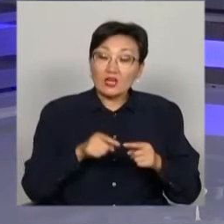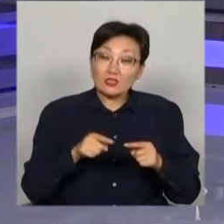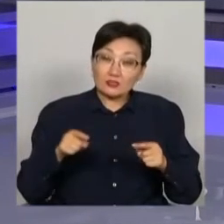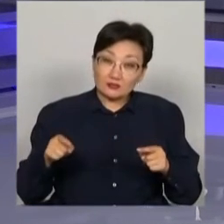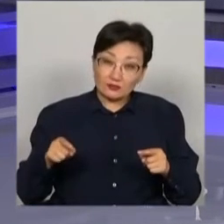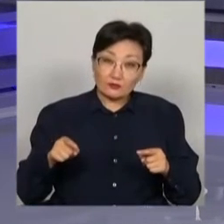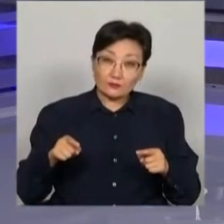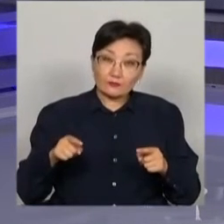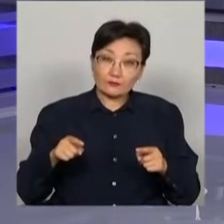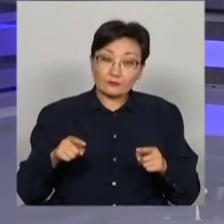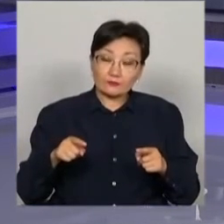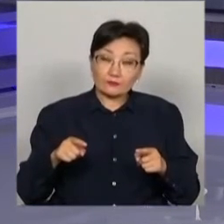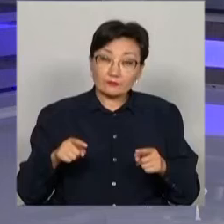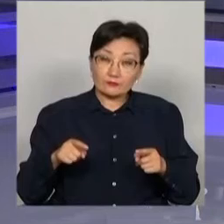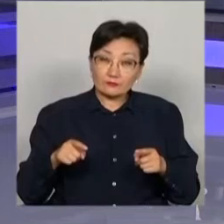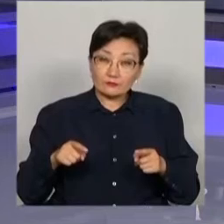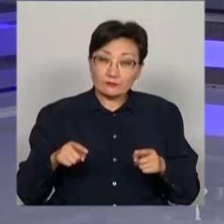ішінде жаңағы